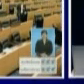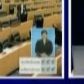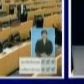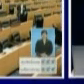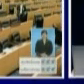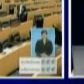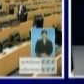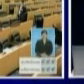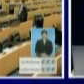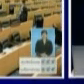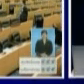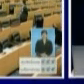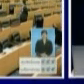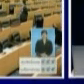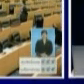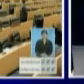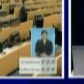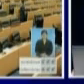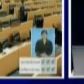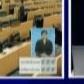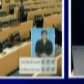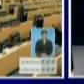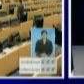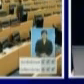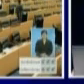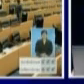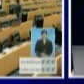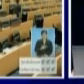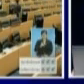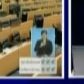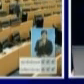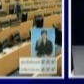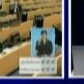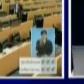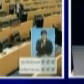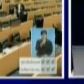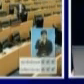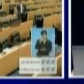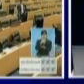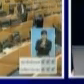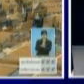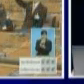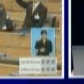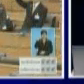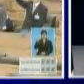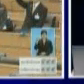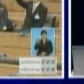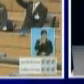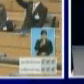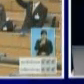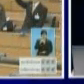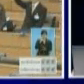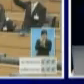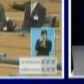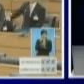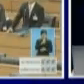ดการประชุมสภาก่อนกำหนดเกือบทุกสัปดาห์ค่ะบางครั้งเพิ่งประชุมไม่ถึง3ชั่วโมงก็ต้องปิดเพราะว่าเกิดความวุ่นวายค่ะนี่ก็เ